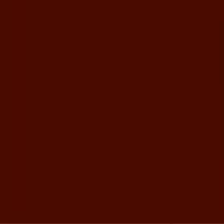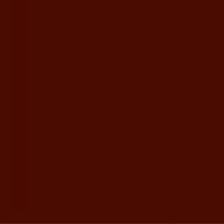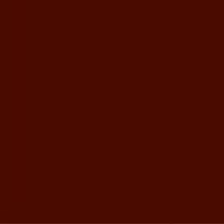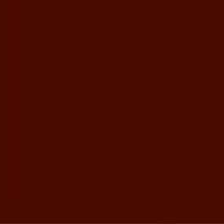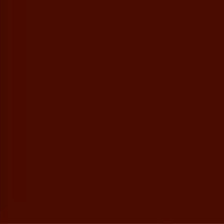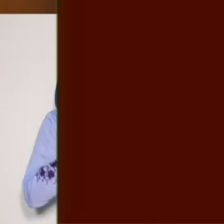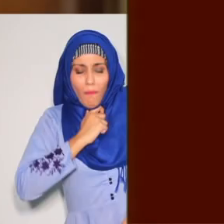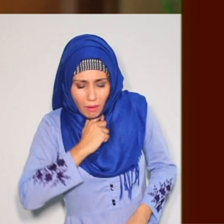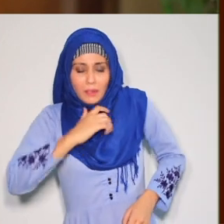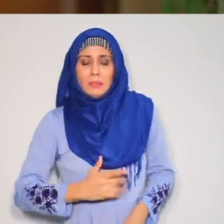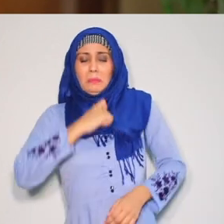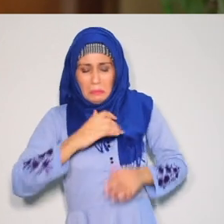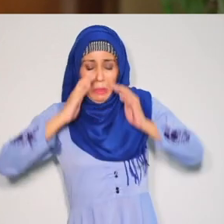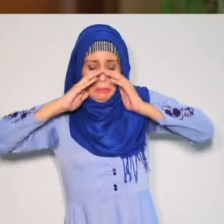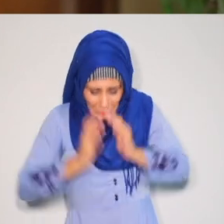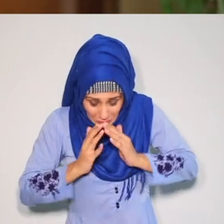देखो।